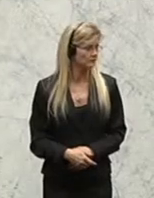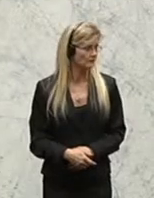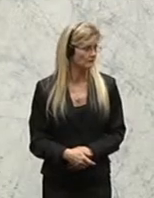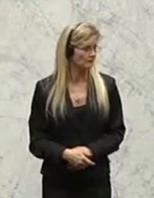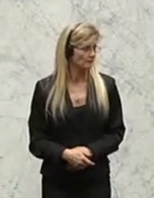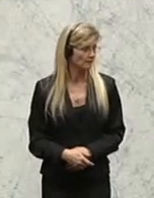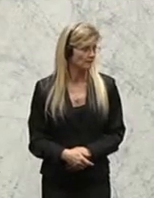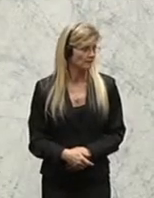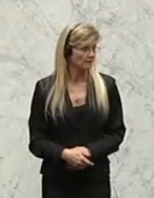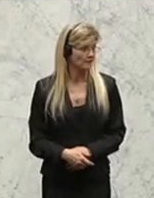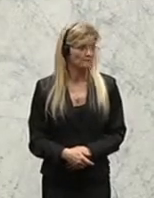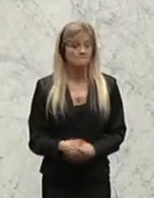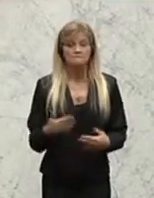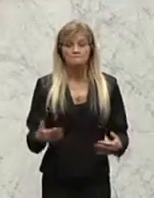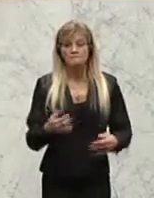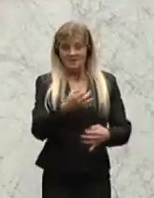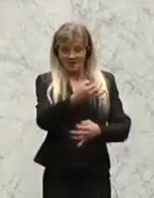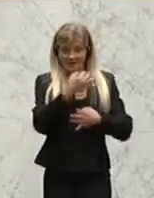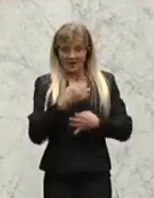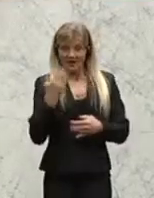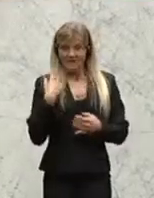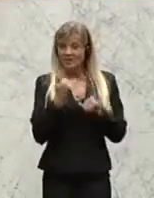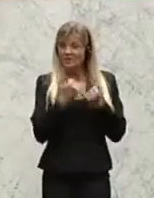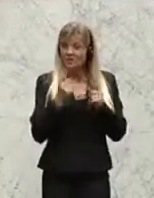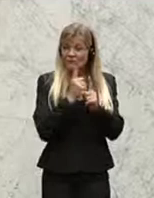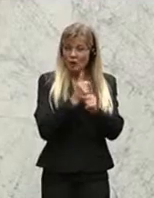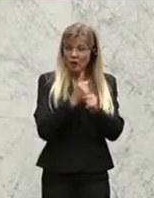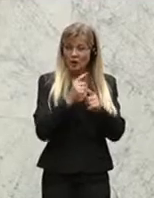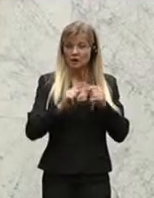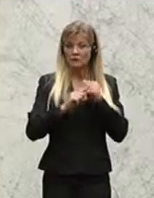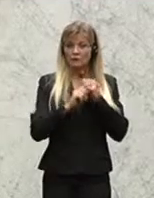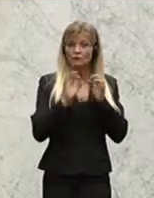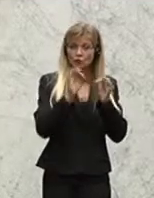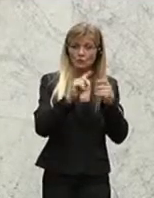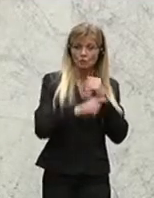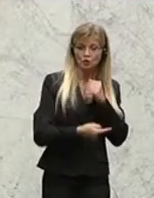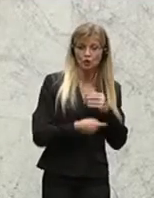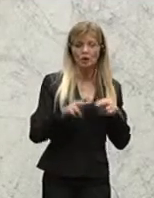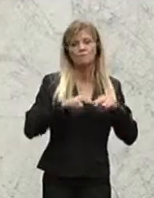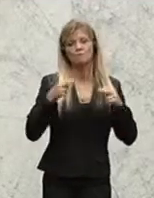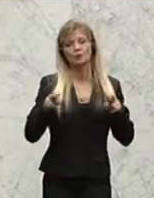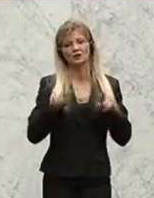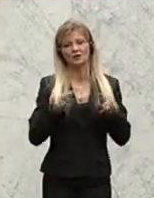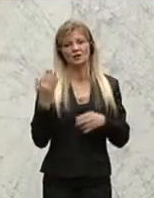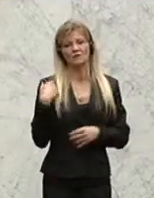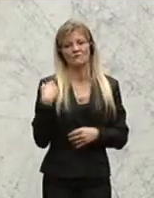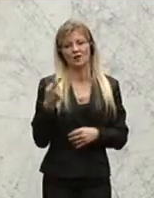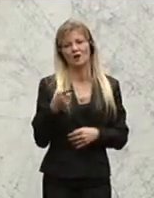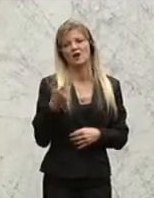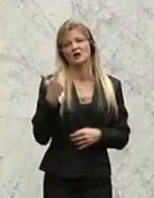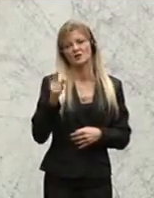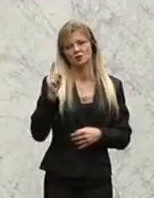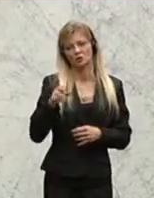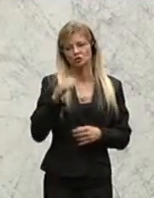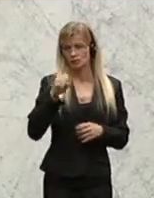Zur Frage nach den budgetären Folgen. Die Bundesregierung hat am 11. September 2015 festgehalten, dass zusätzliche